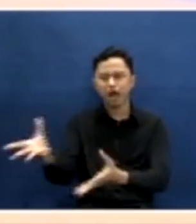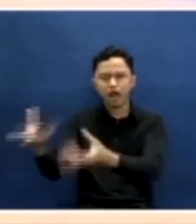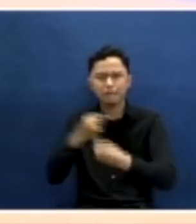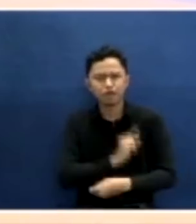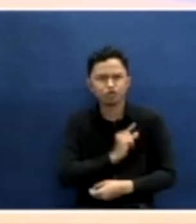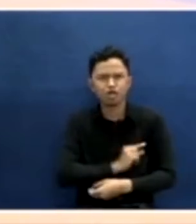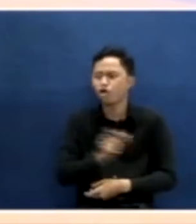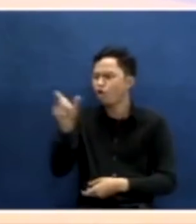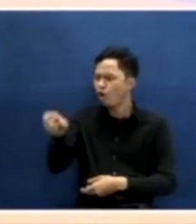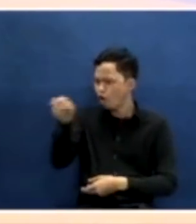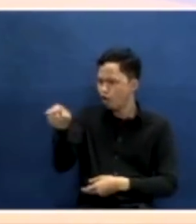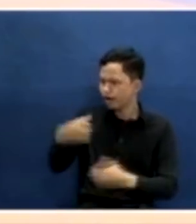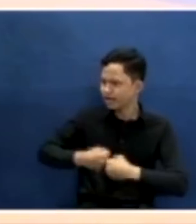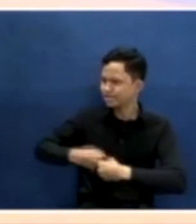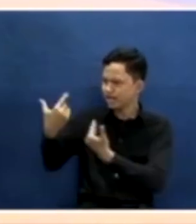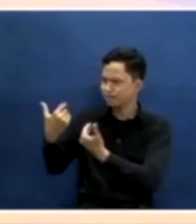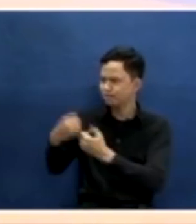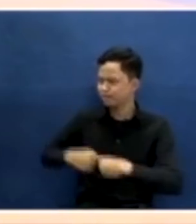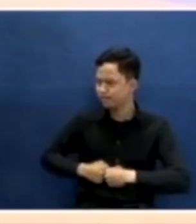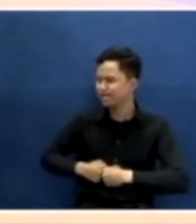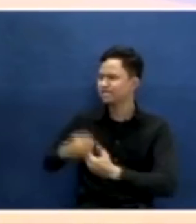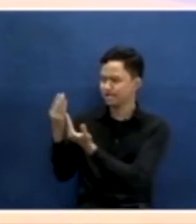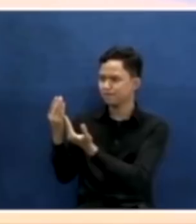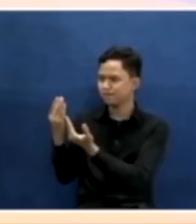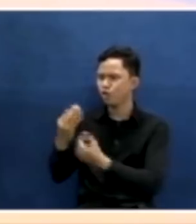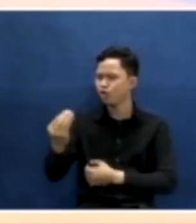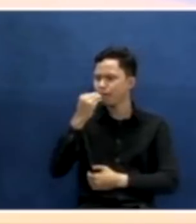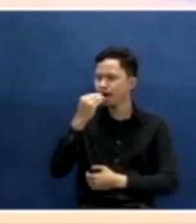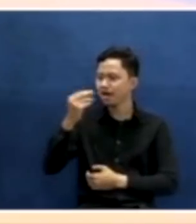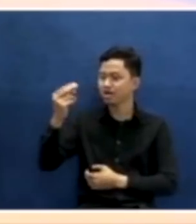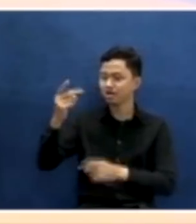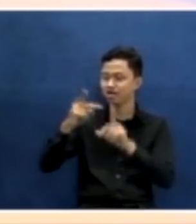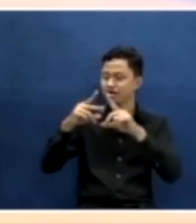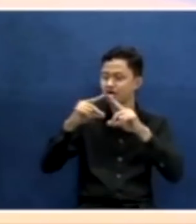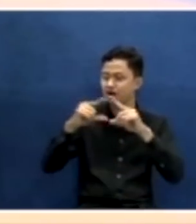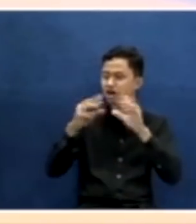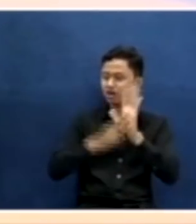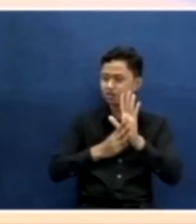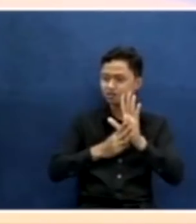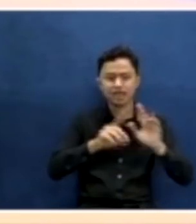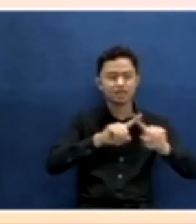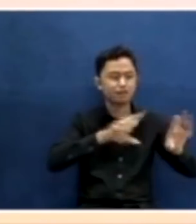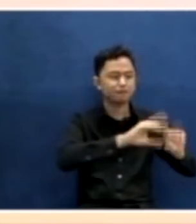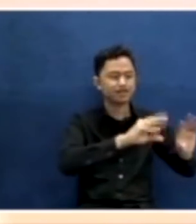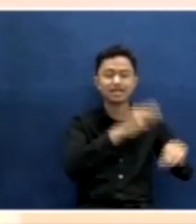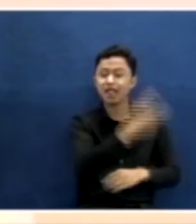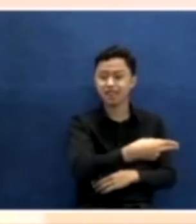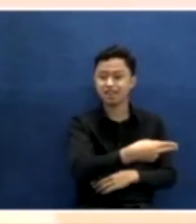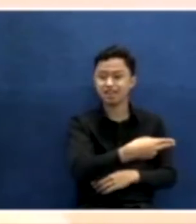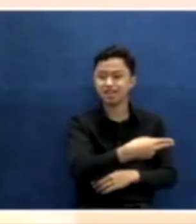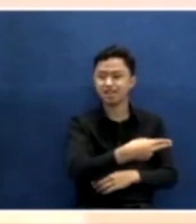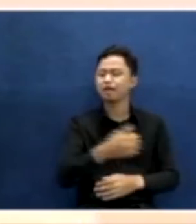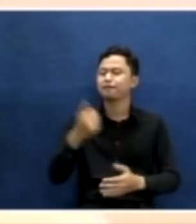tahu kalau Islam itu sudah berdampingan mesra dengan makanan haram dan profesi yang halal maka sesungguhnya kemenangan Islam